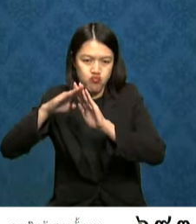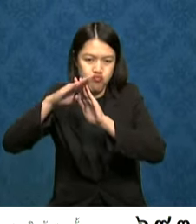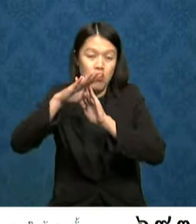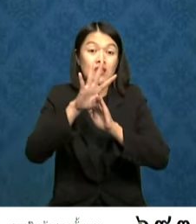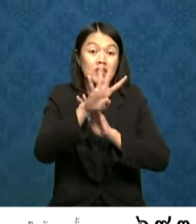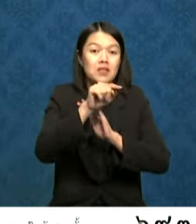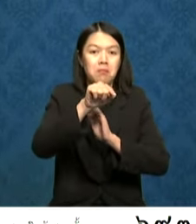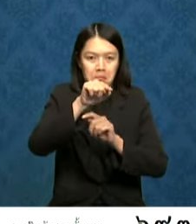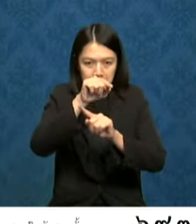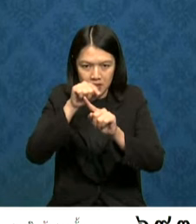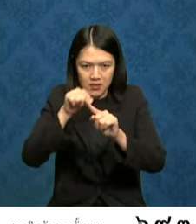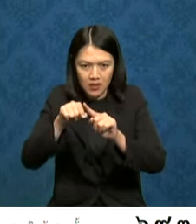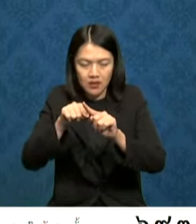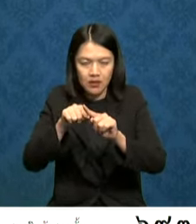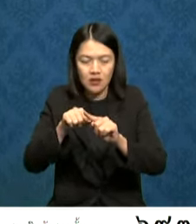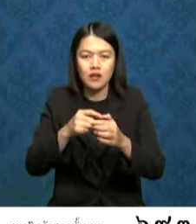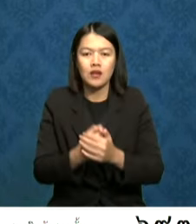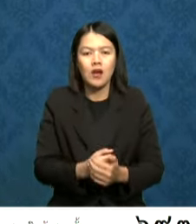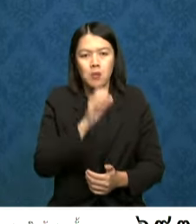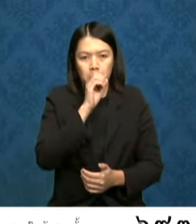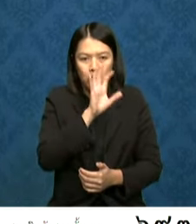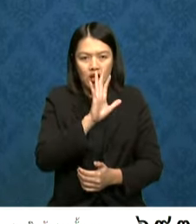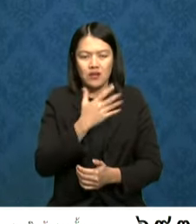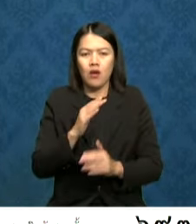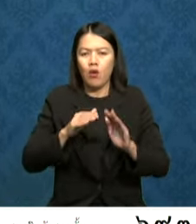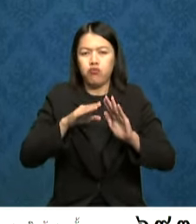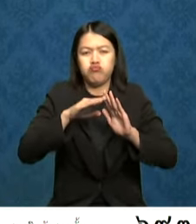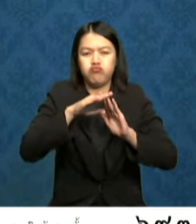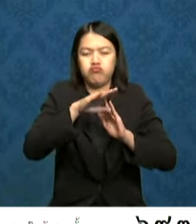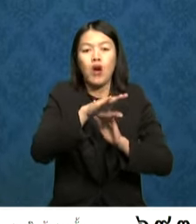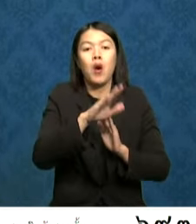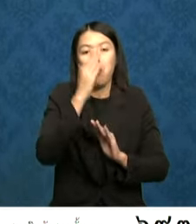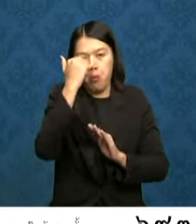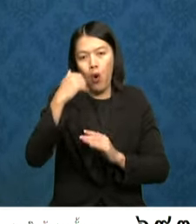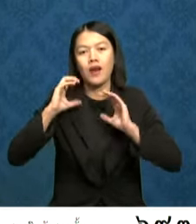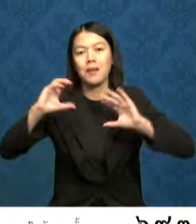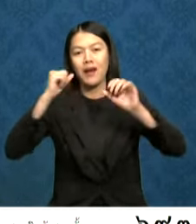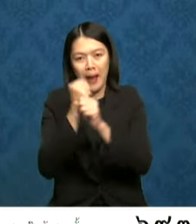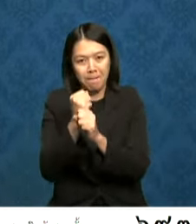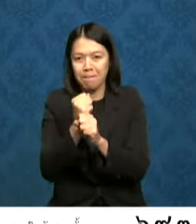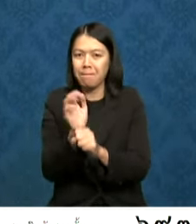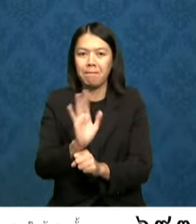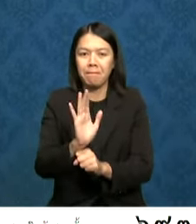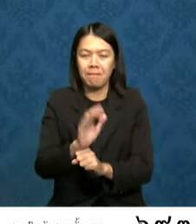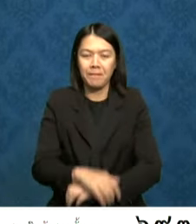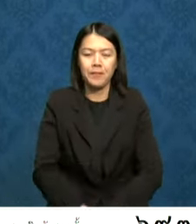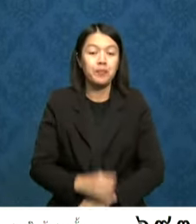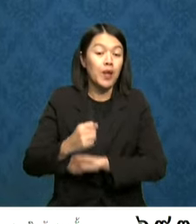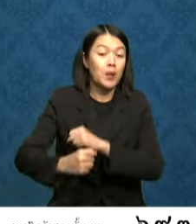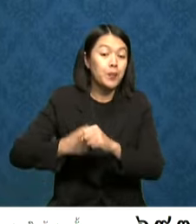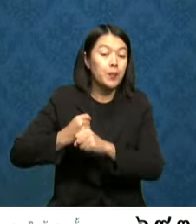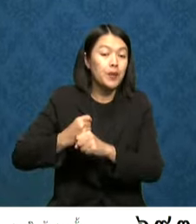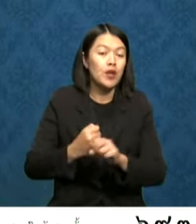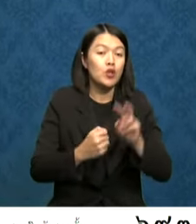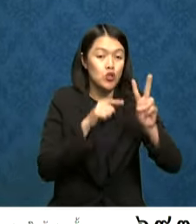4%แล้วนะคะดังนั้นห้ามเคลมนะคะว่าที่มันโต 3โต 4เนี่ยเป็นเพราะฝีมือรัฐบาลนะคะซึ่งตลอดทั้งปีค่ะก็น่าจะ